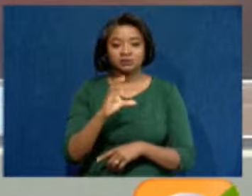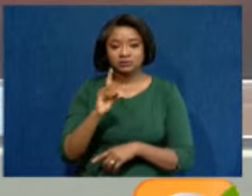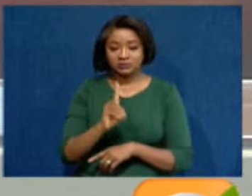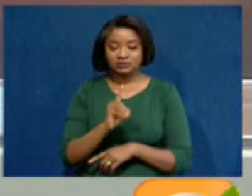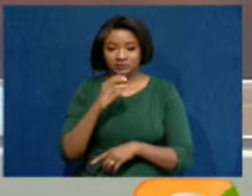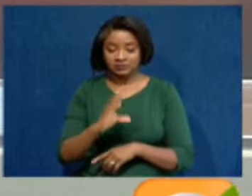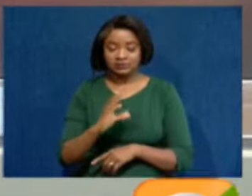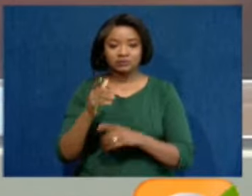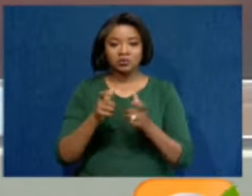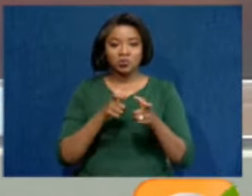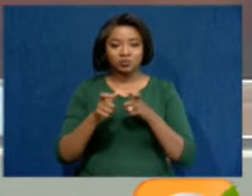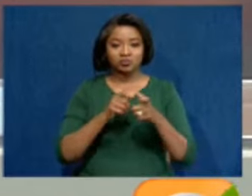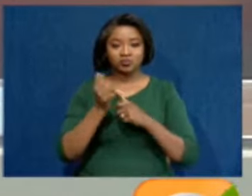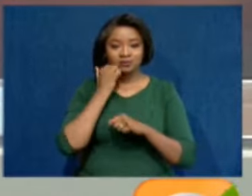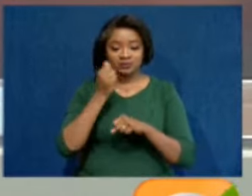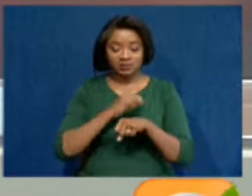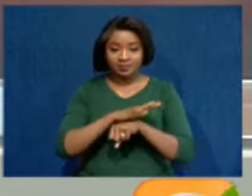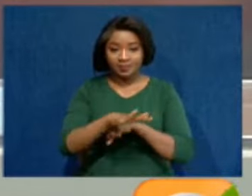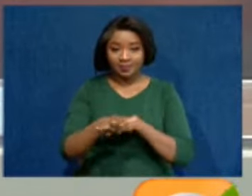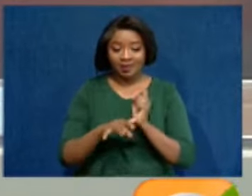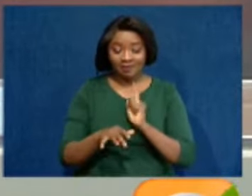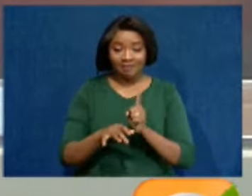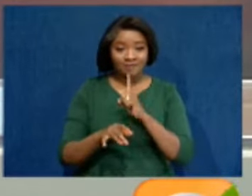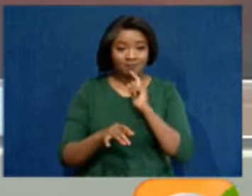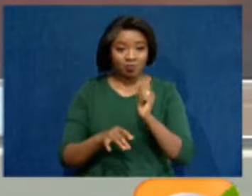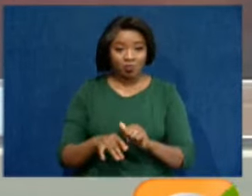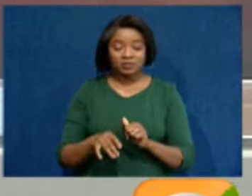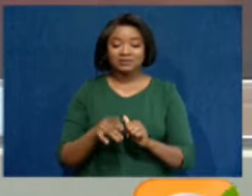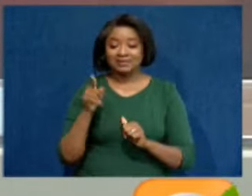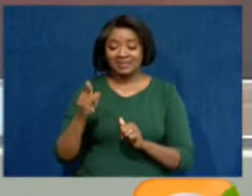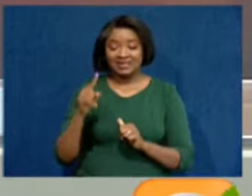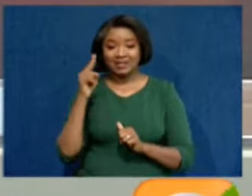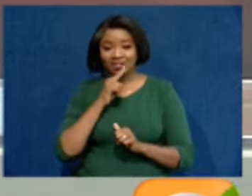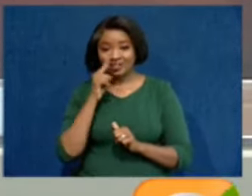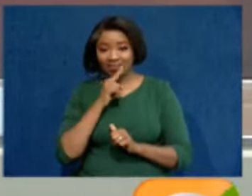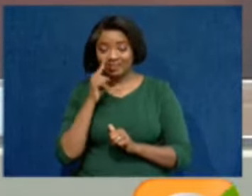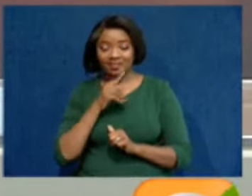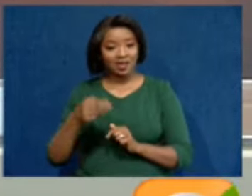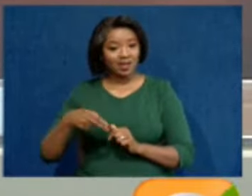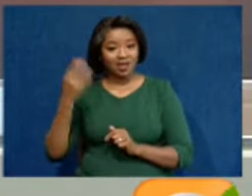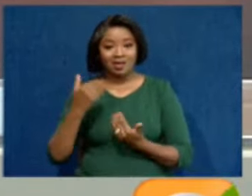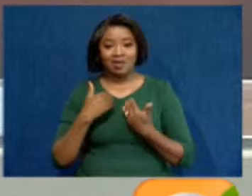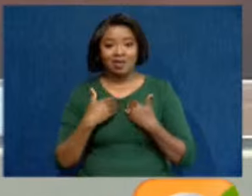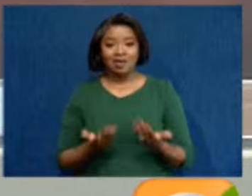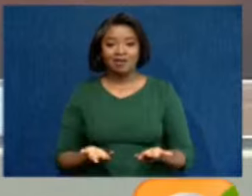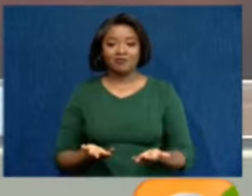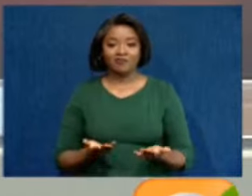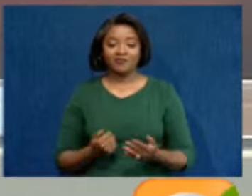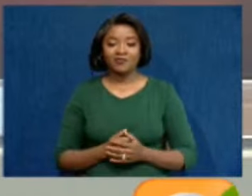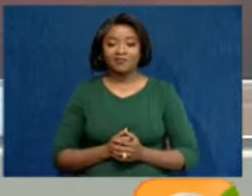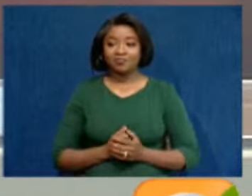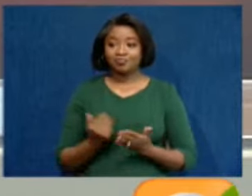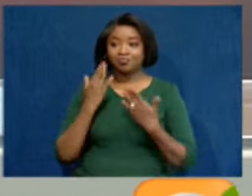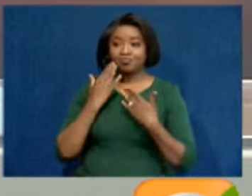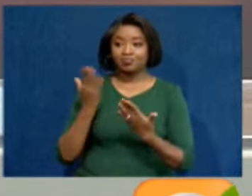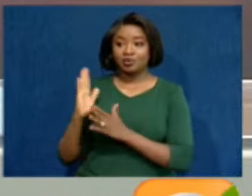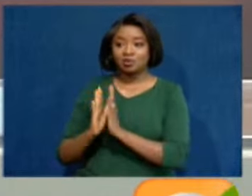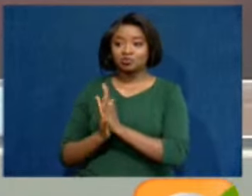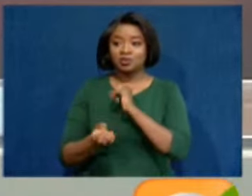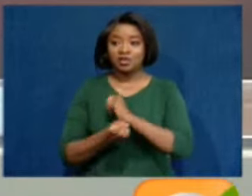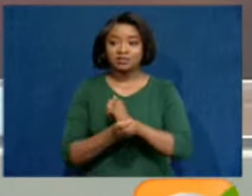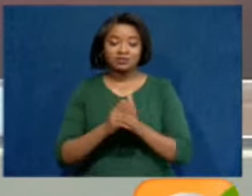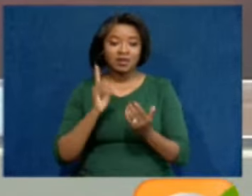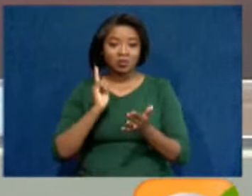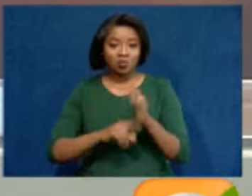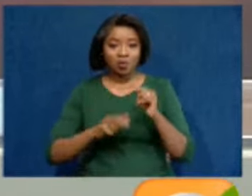huo kusambaa kuwa hatari baada ya kuua mamia ya watu barani. Na kama anavyotuarifu Emily Chebet, wataalamu nchini